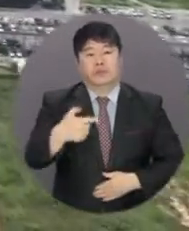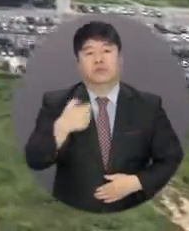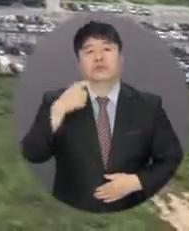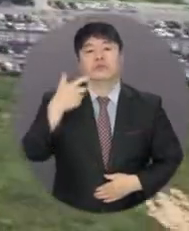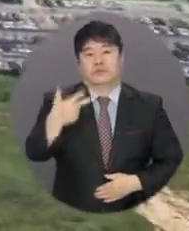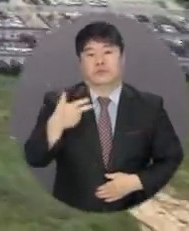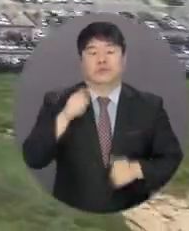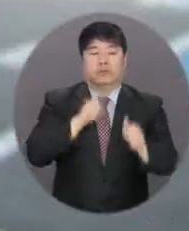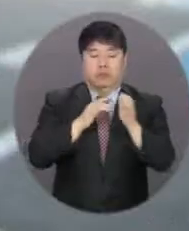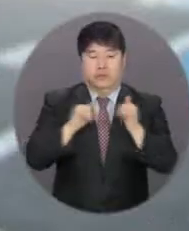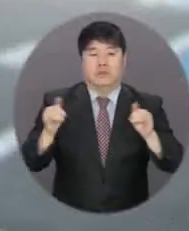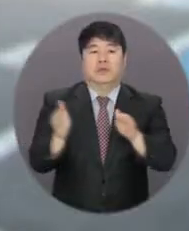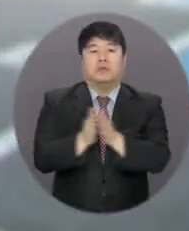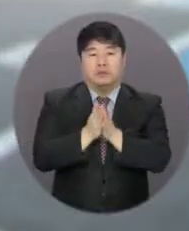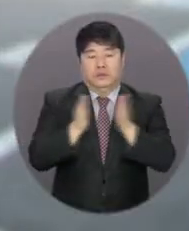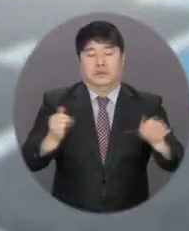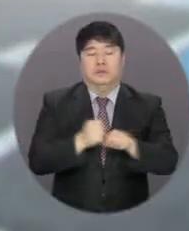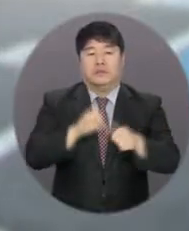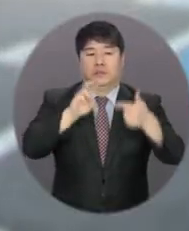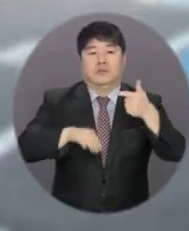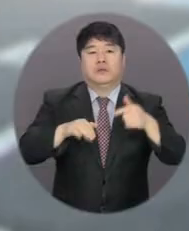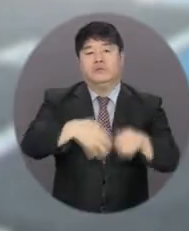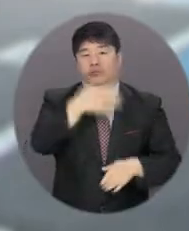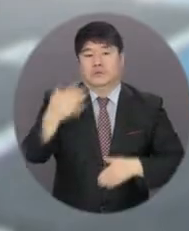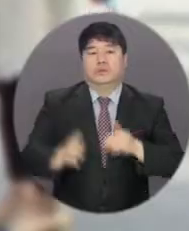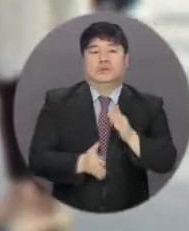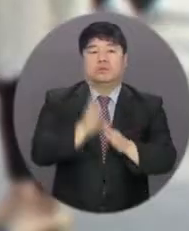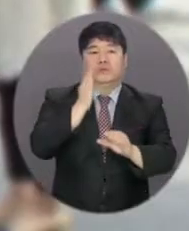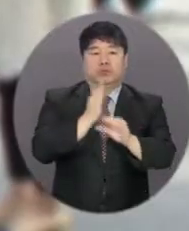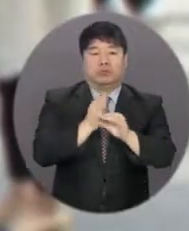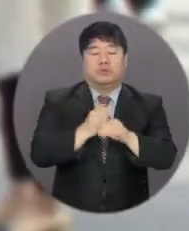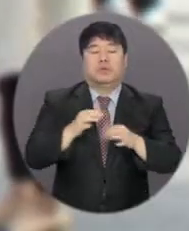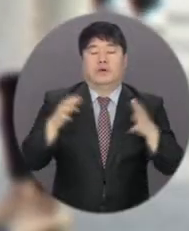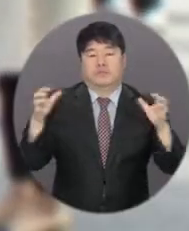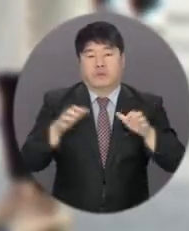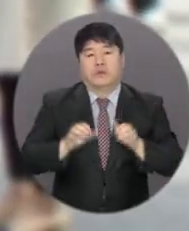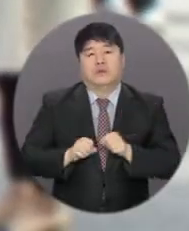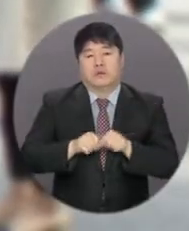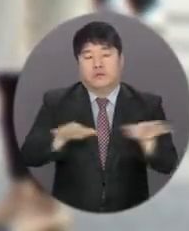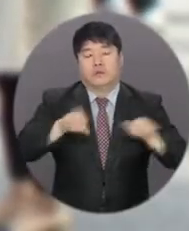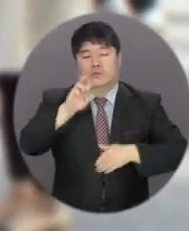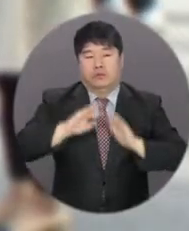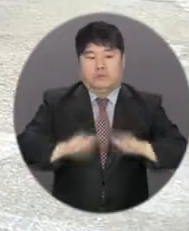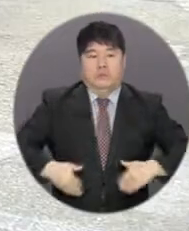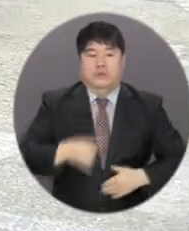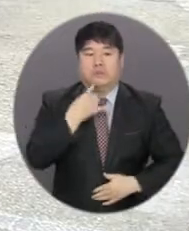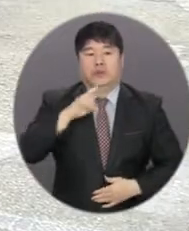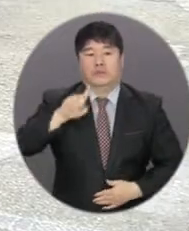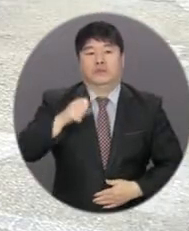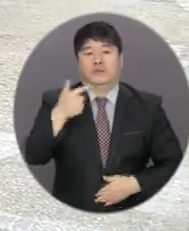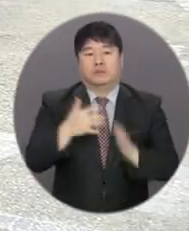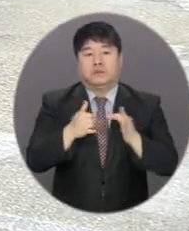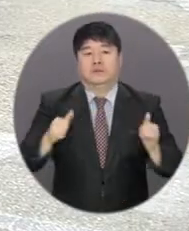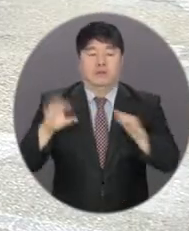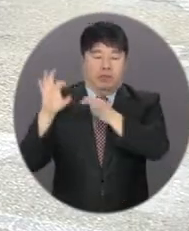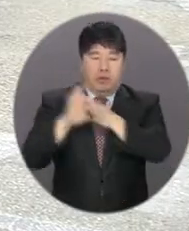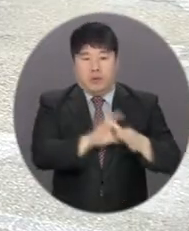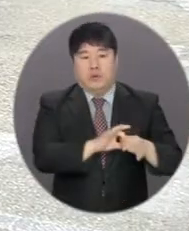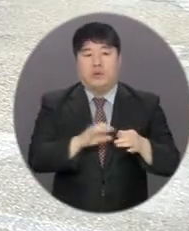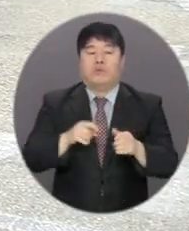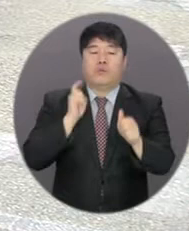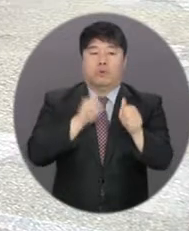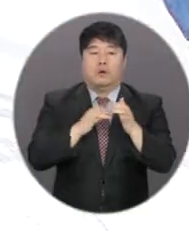7번째 확진 자 에서 시작된 나주 혁신 도시 중심 집단 감염도 광주 전남 10,000 16명이 줄줄이 확정되는 등